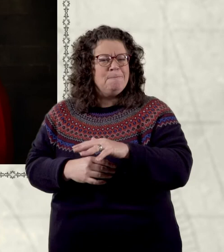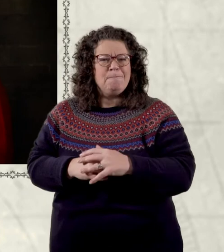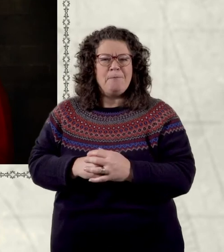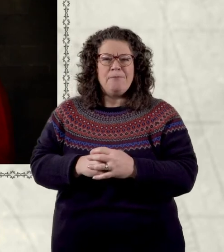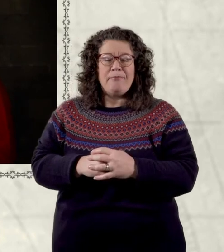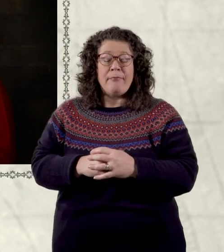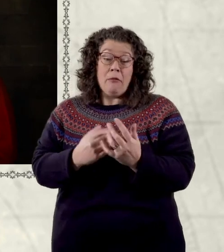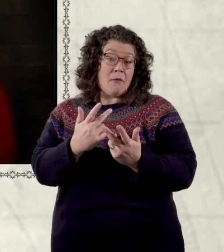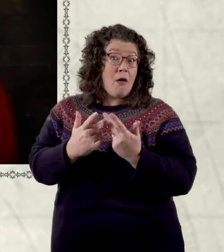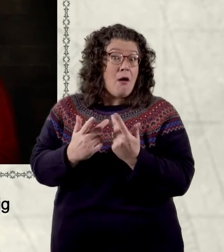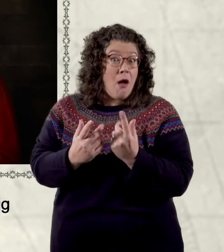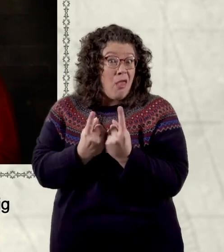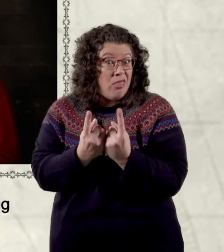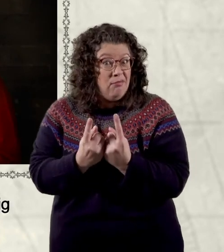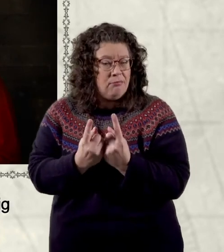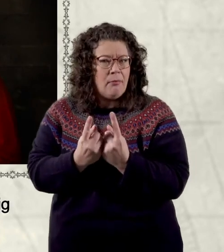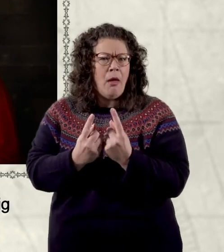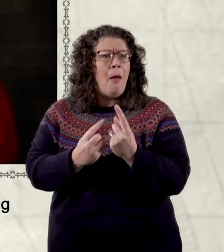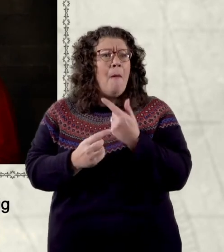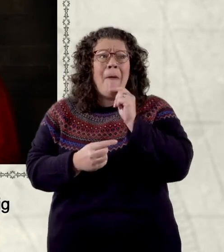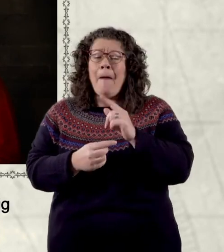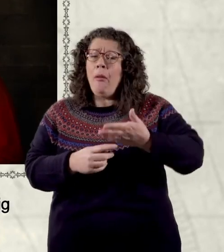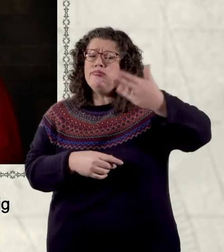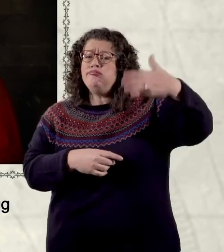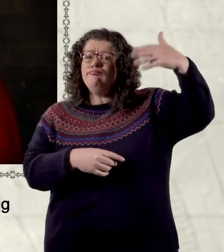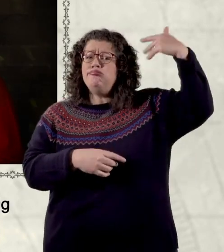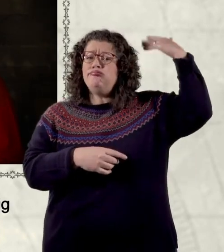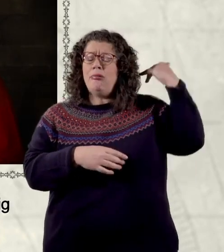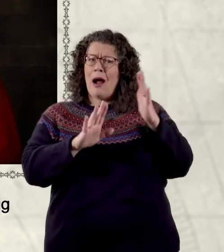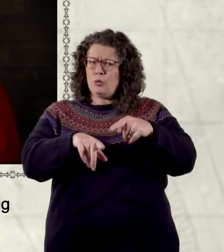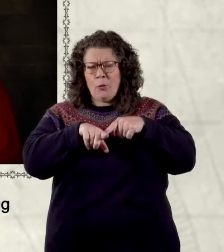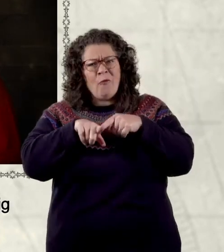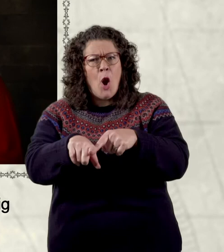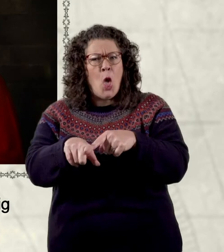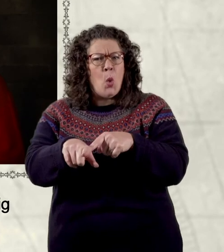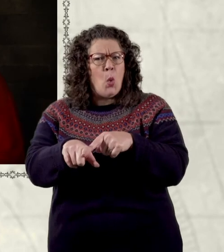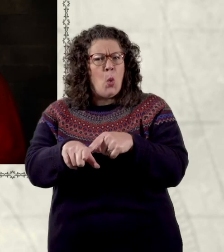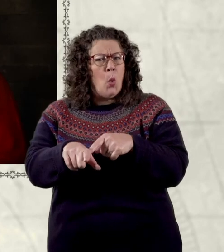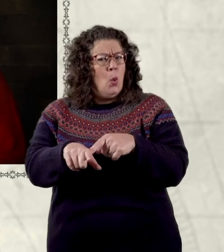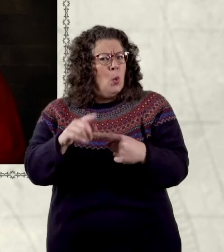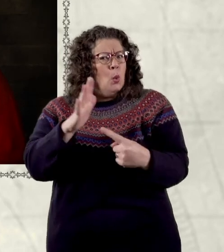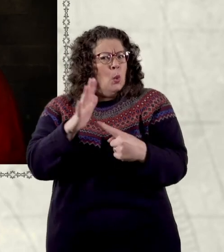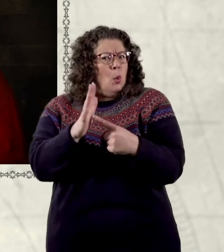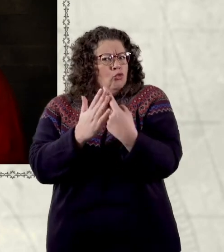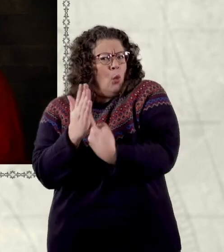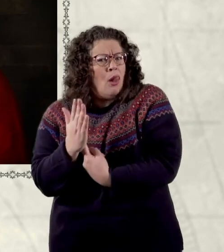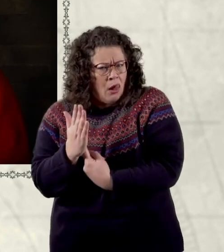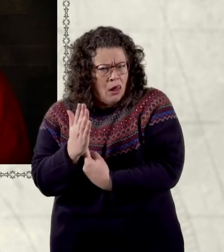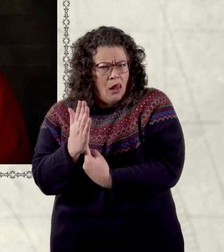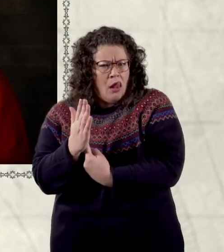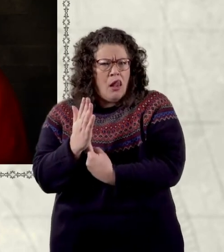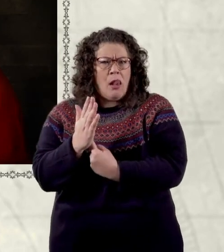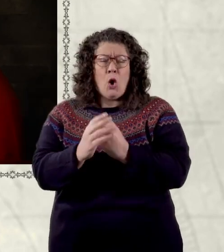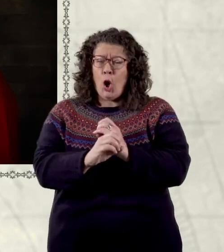A pheth arall. Yn yr hen ddyddiau, oedd yna reol bwysig. Dim planhigion bythwyrdd